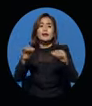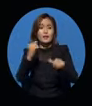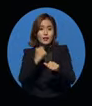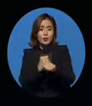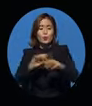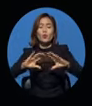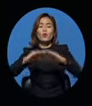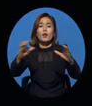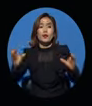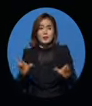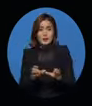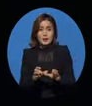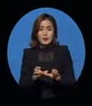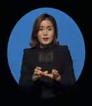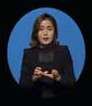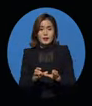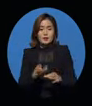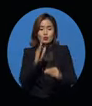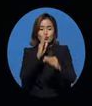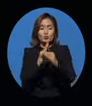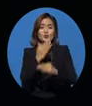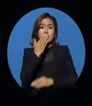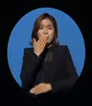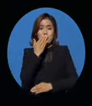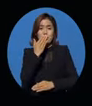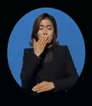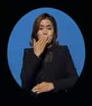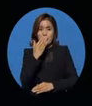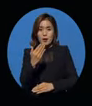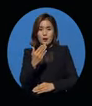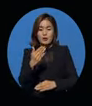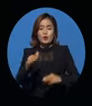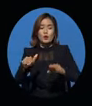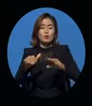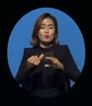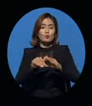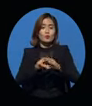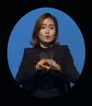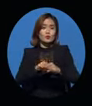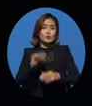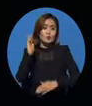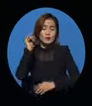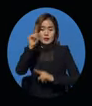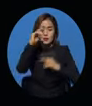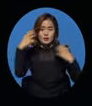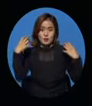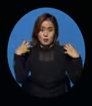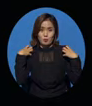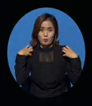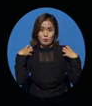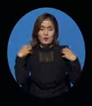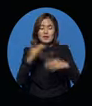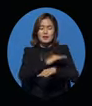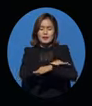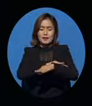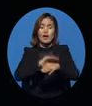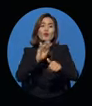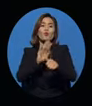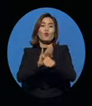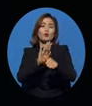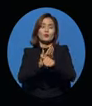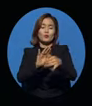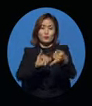당이 중심이 되서 문재인 정부 임기 막바지를 잘 마무리하도록